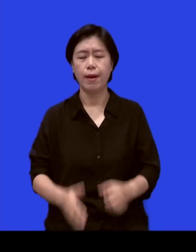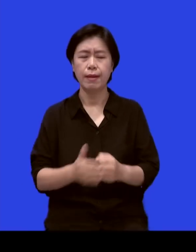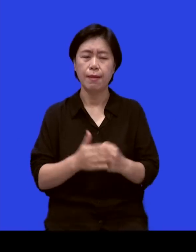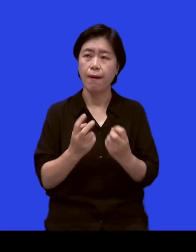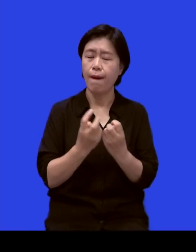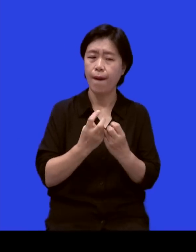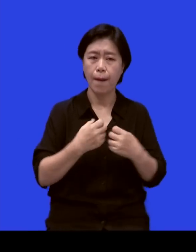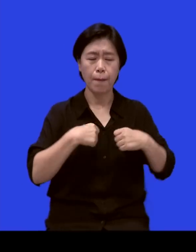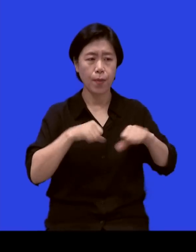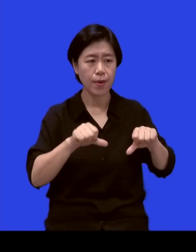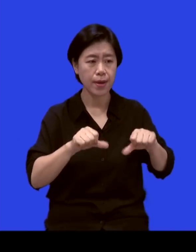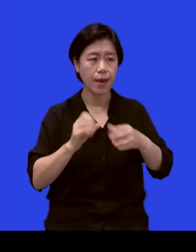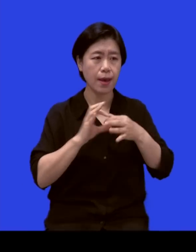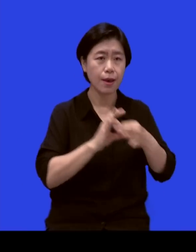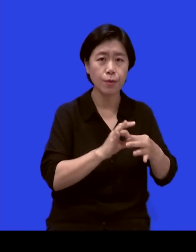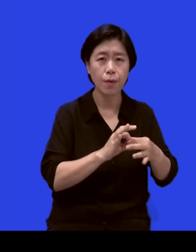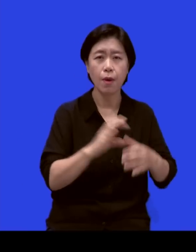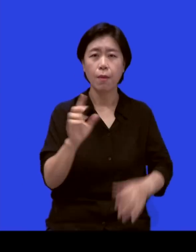했어요. 네. 그러다가